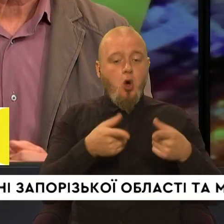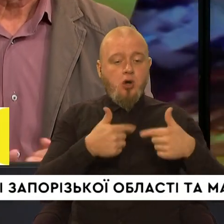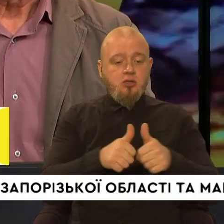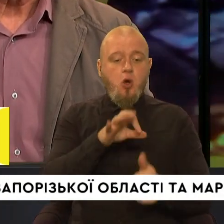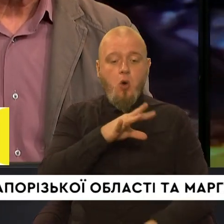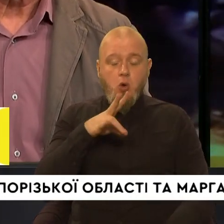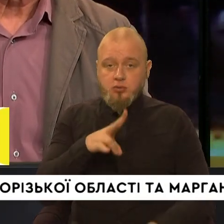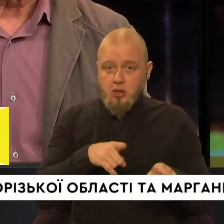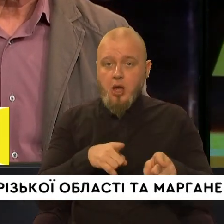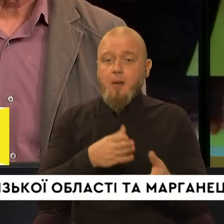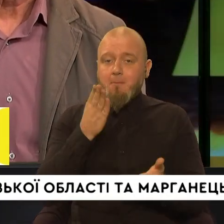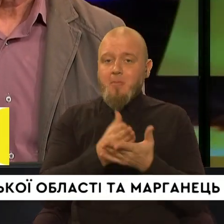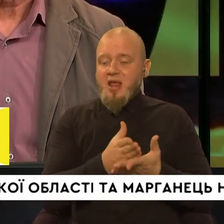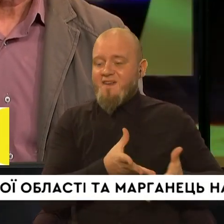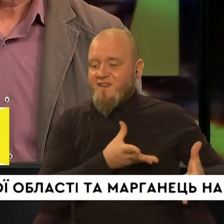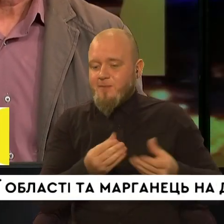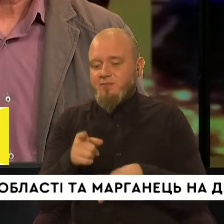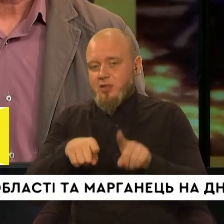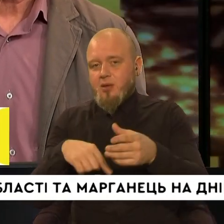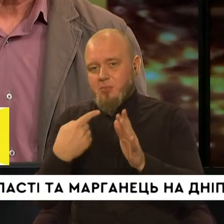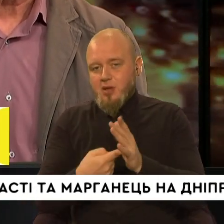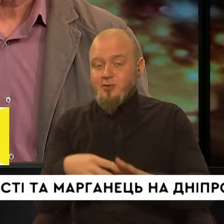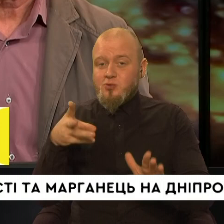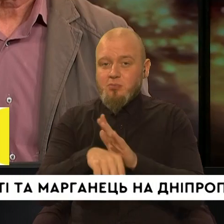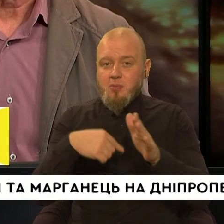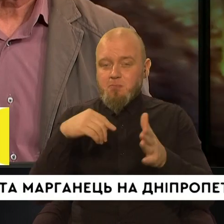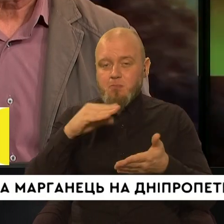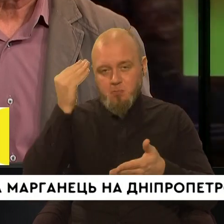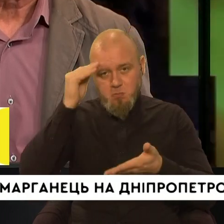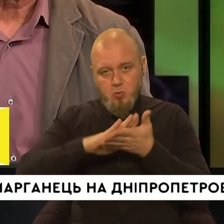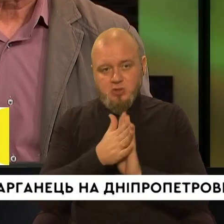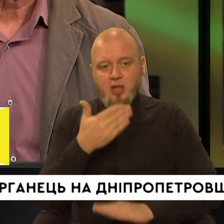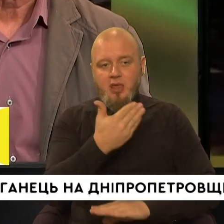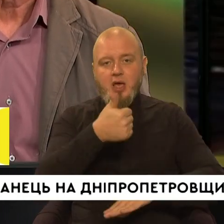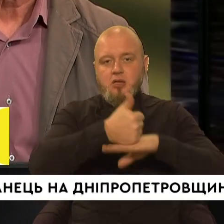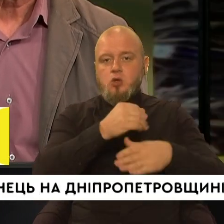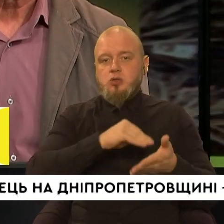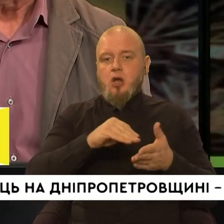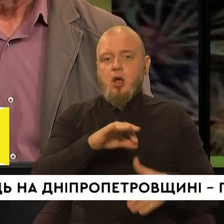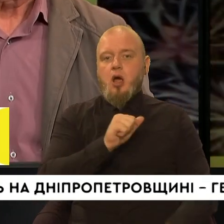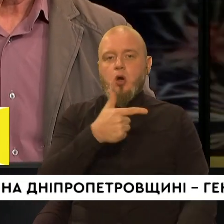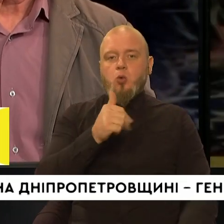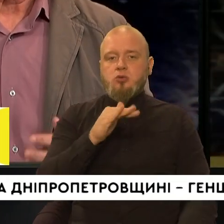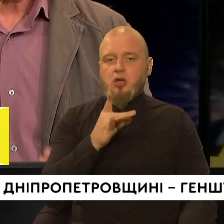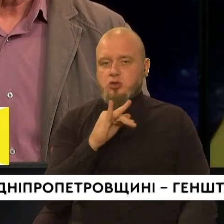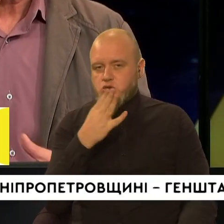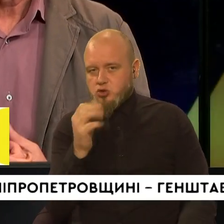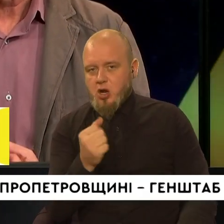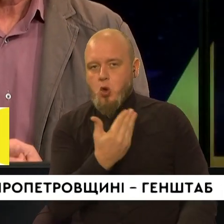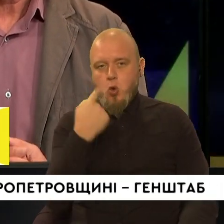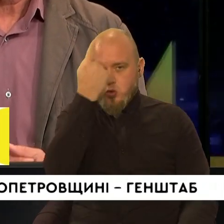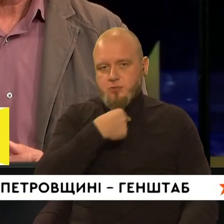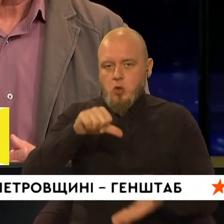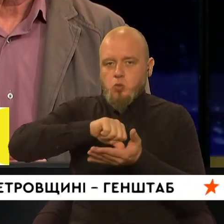Об'єднаних Націй має вплив на деякі питання. Зокрема, позиція її генерального секретаря Антоніо Гутерреша, його